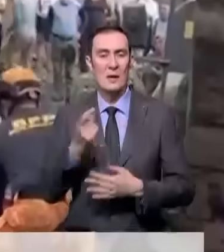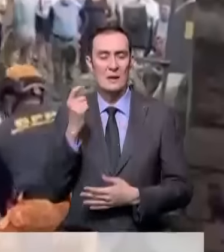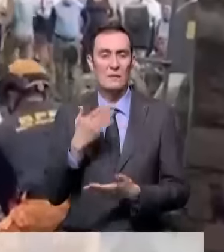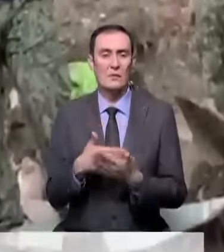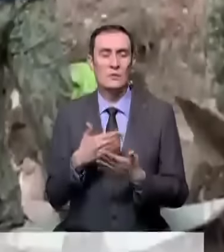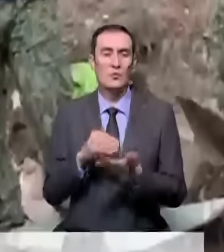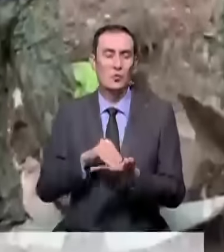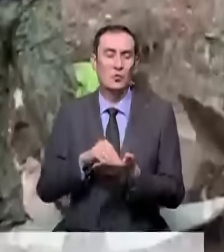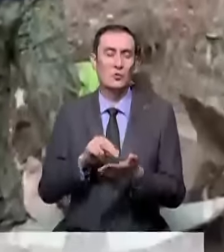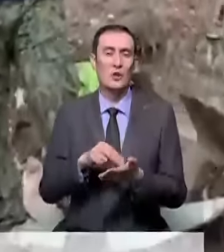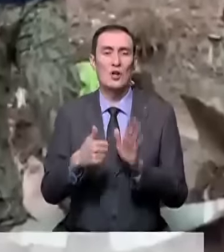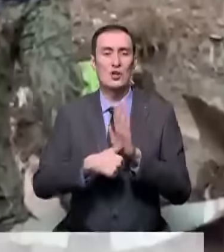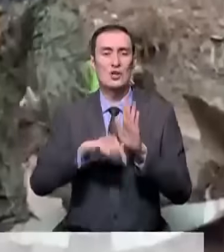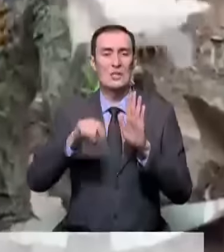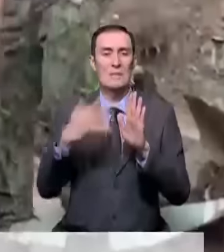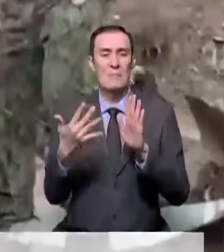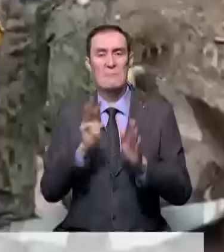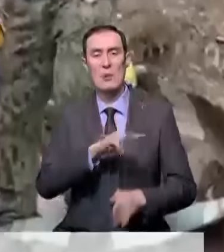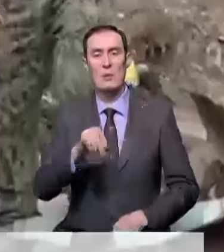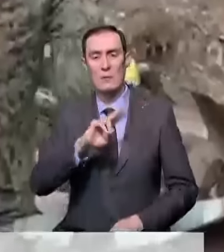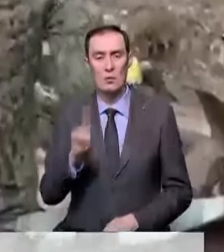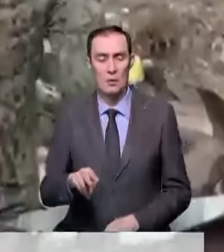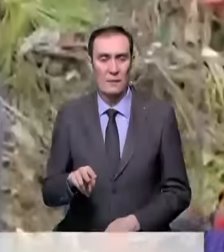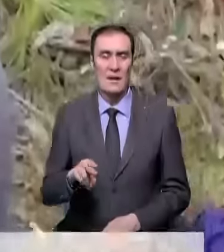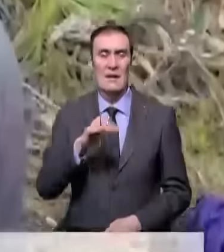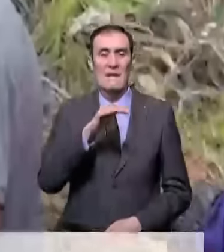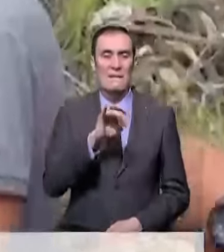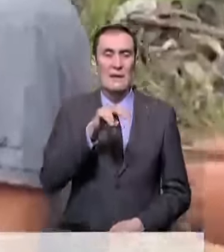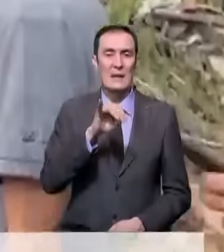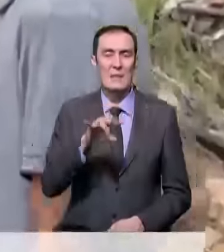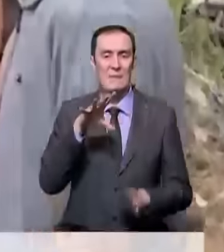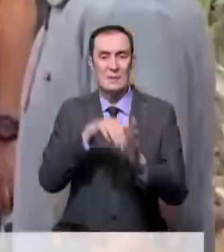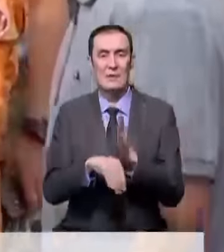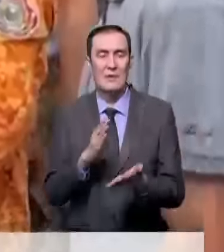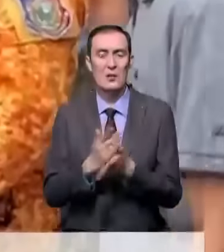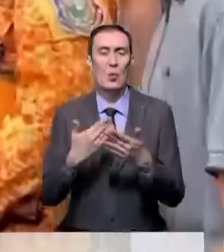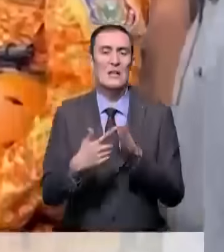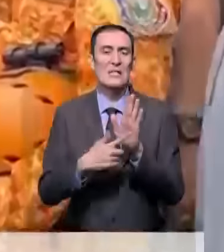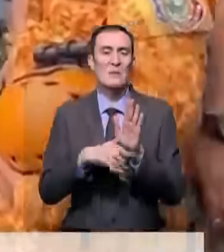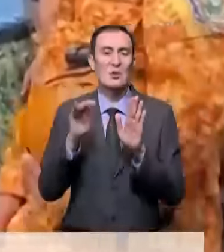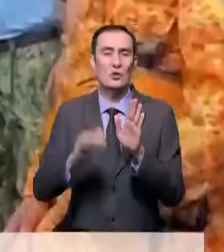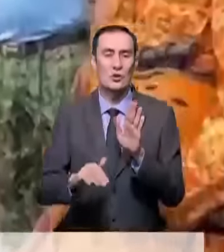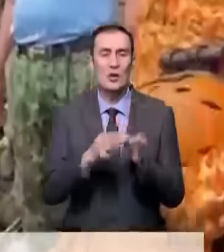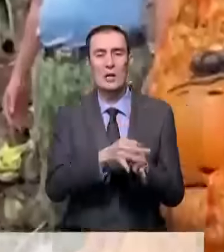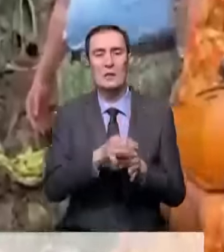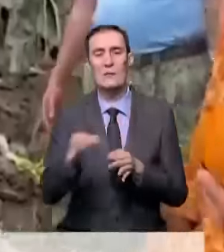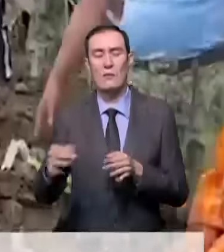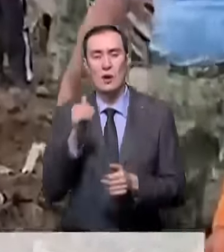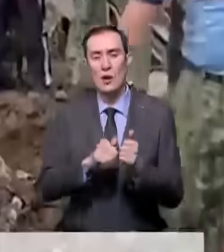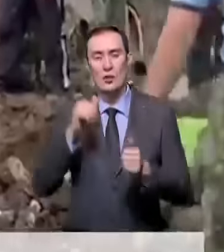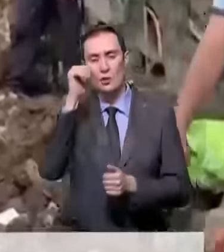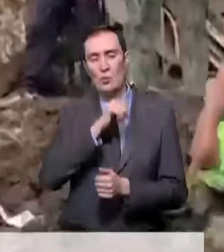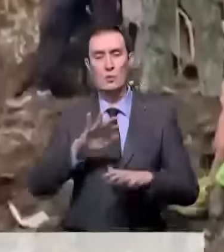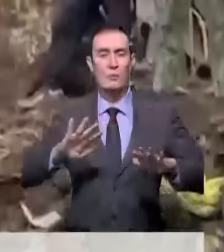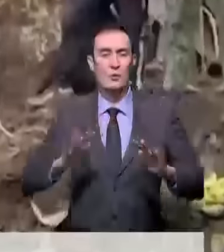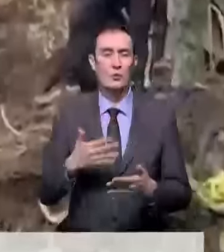хозяйству оценили в 6,5 миллионов долларов. Отмечу, на Филиппинах, в состав которых входит около 7 тысяч островов, ежегодно